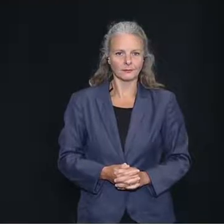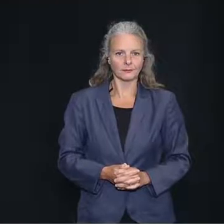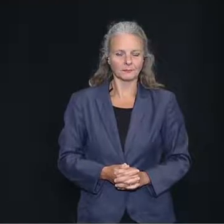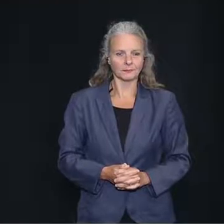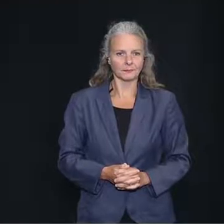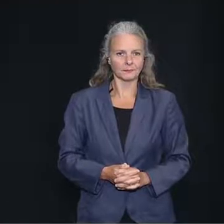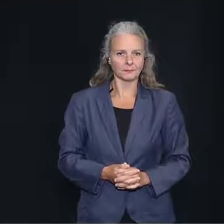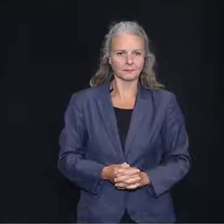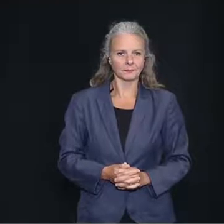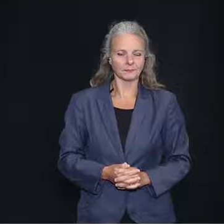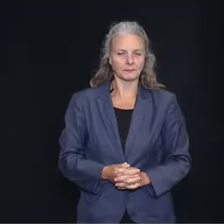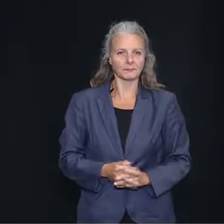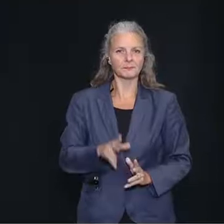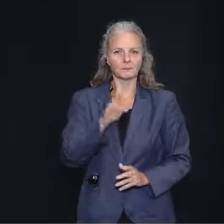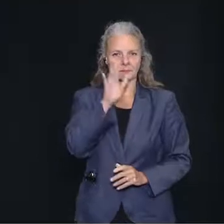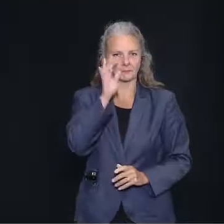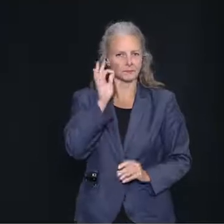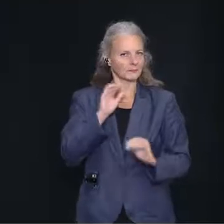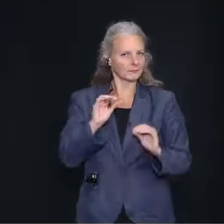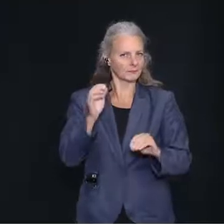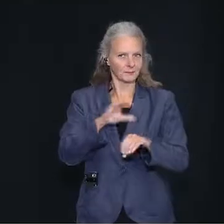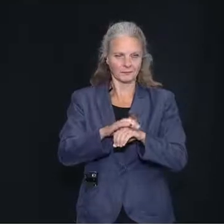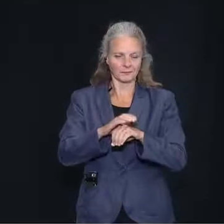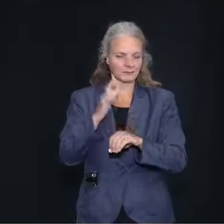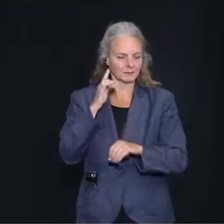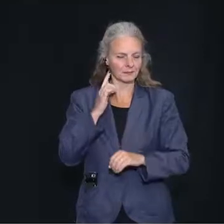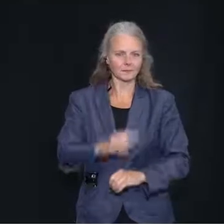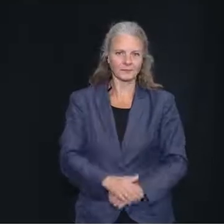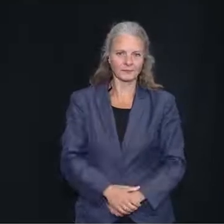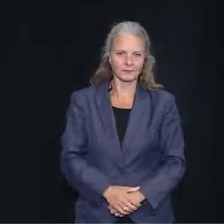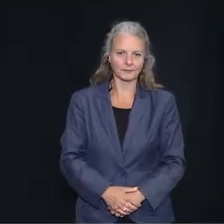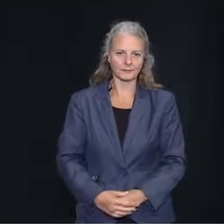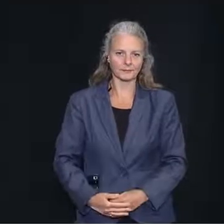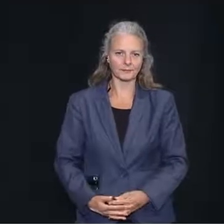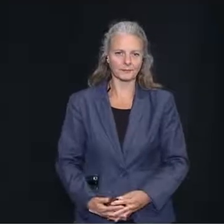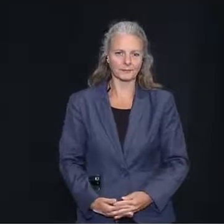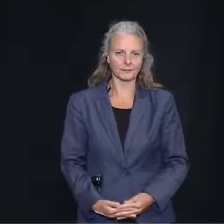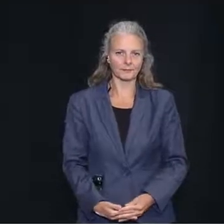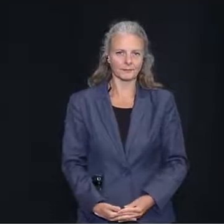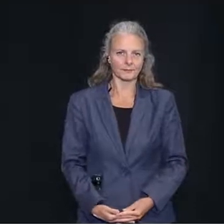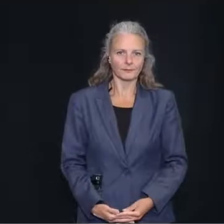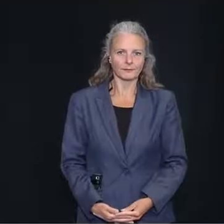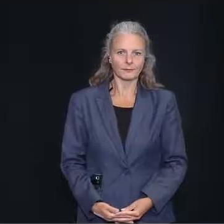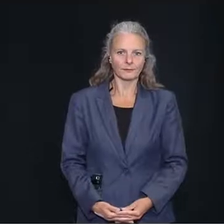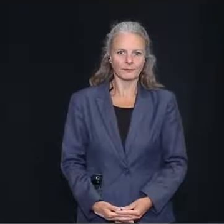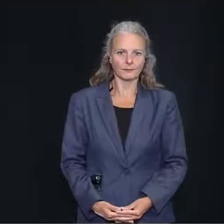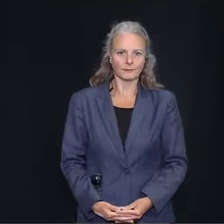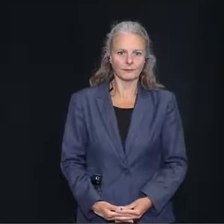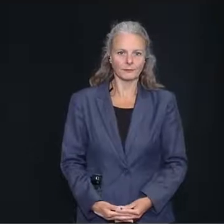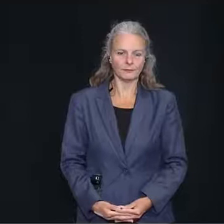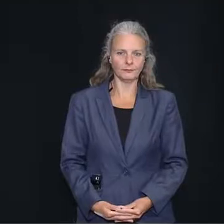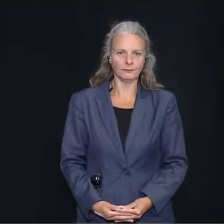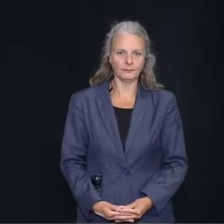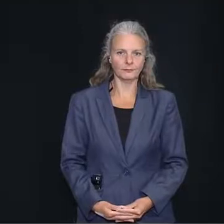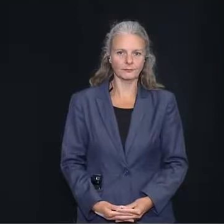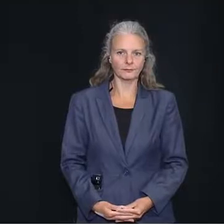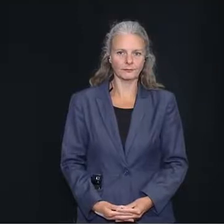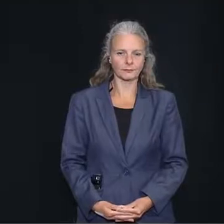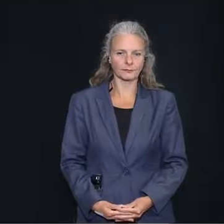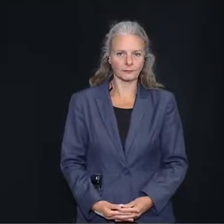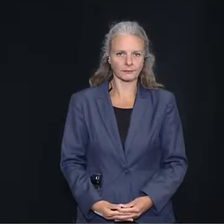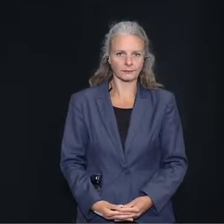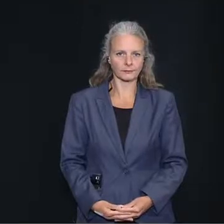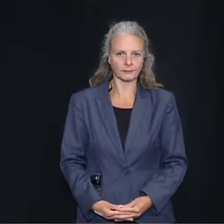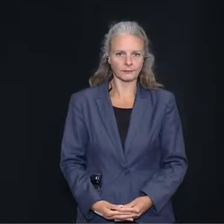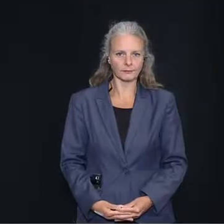L'immensité de cette terre fait penser à la longueur du parcours de guérison et de réconciliation auquel